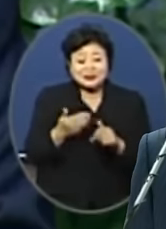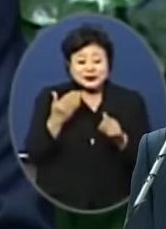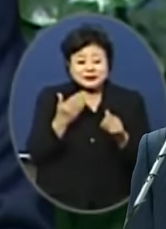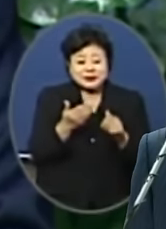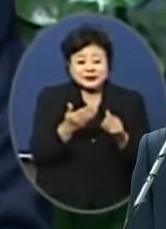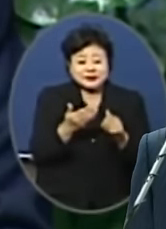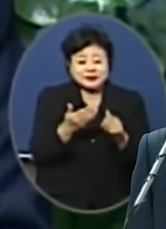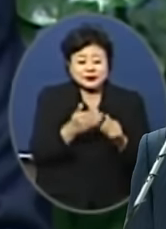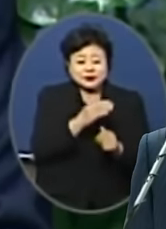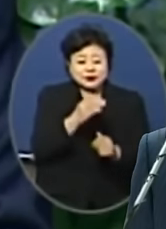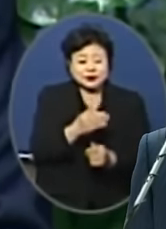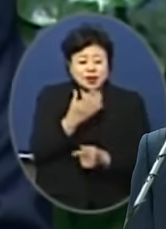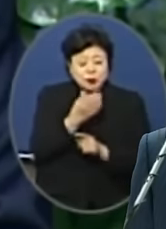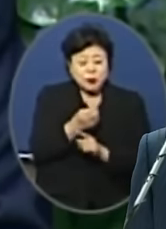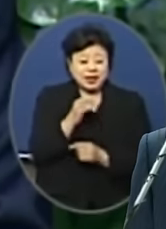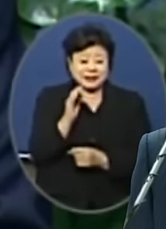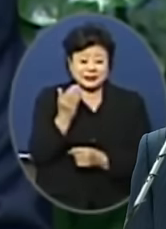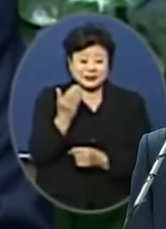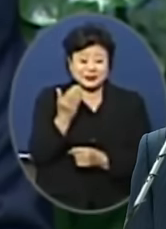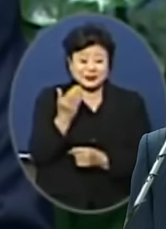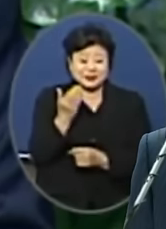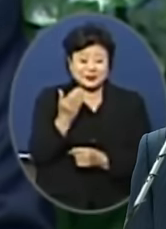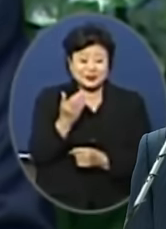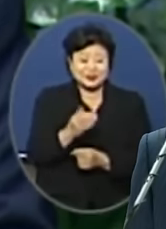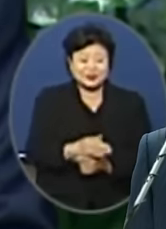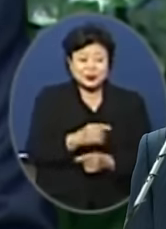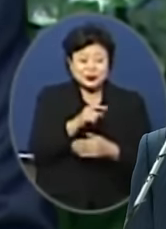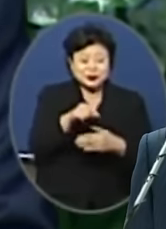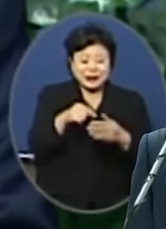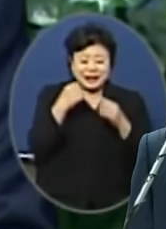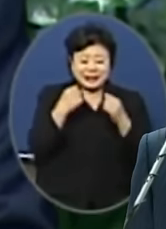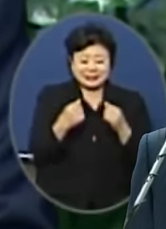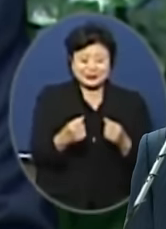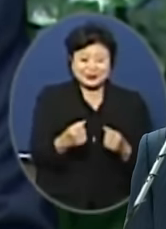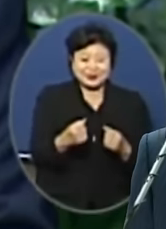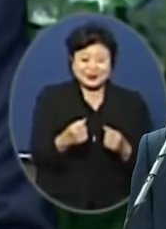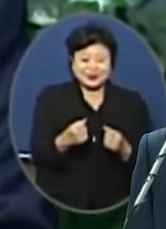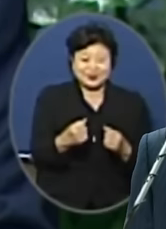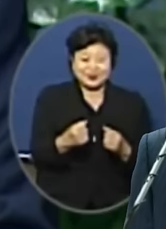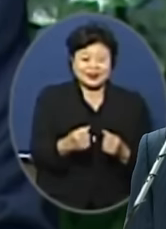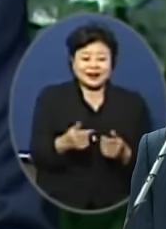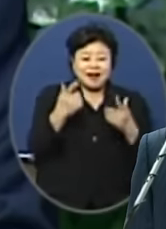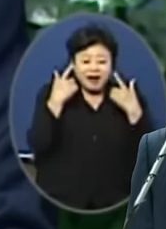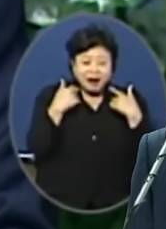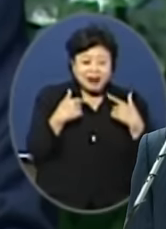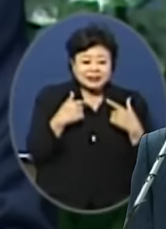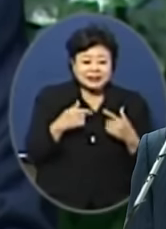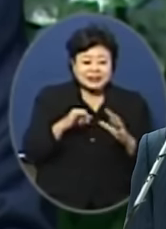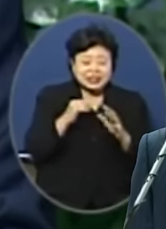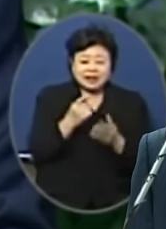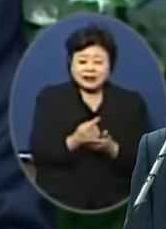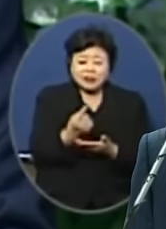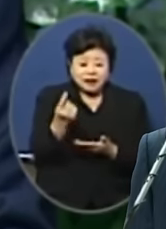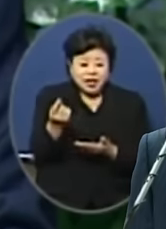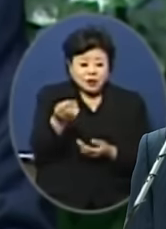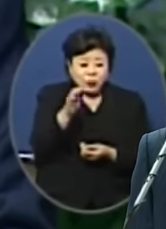예수님은 우리 보배가 되어서 우리 속에 계시면서 언제 이 세상을